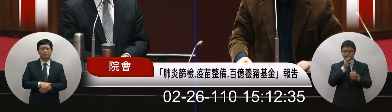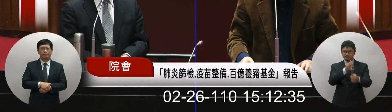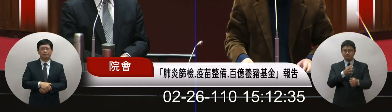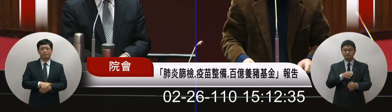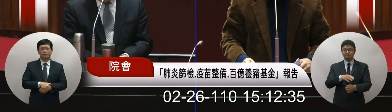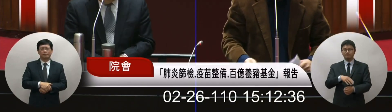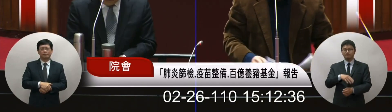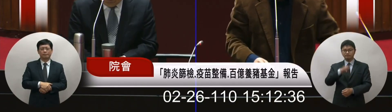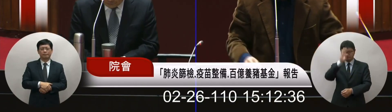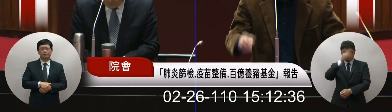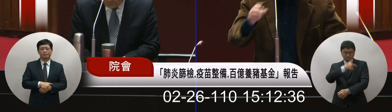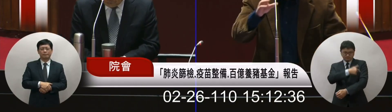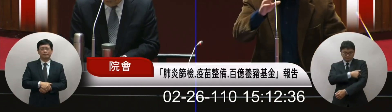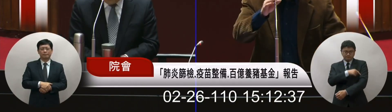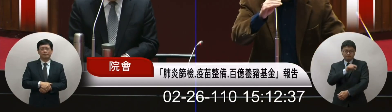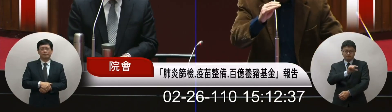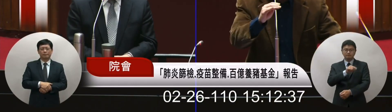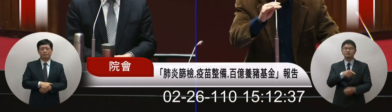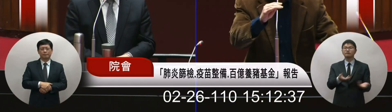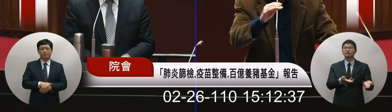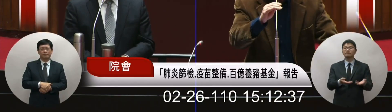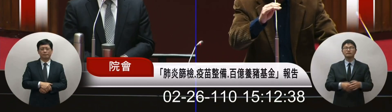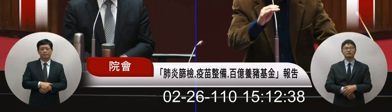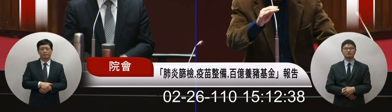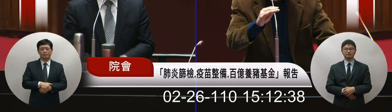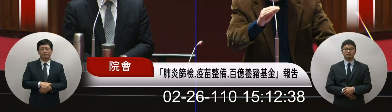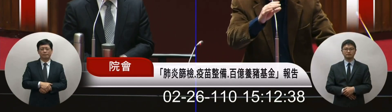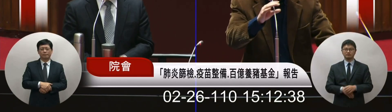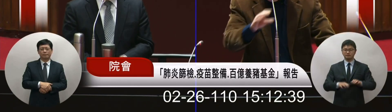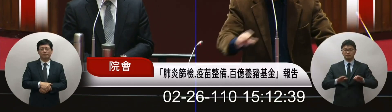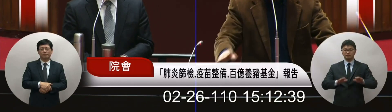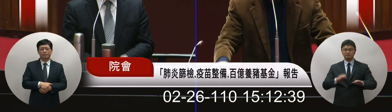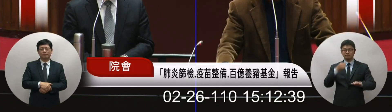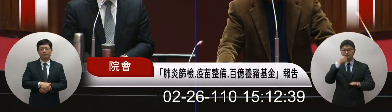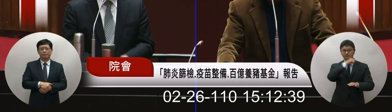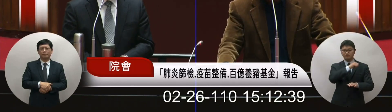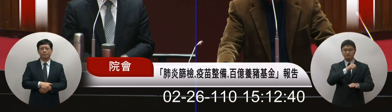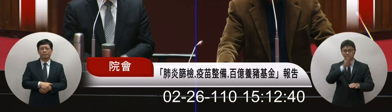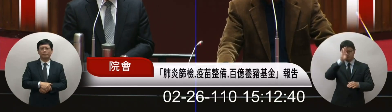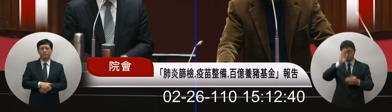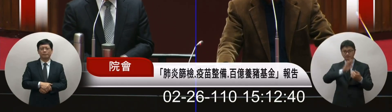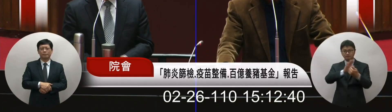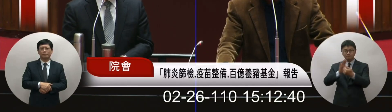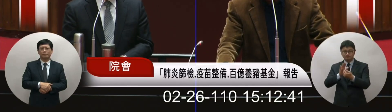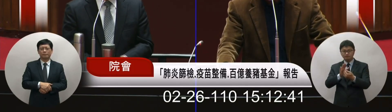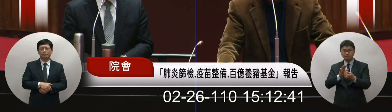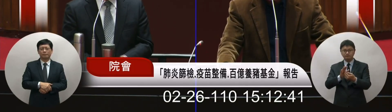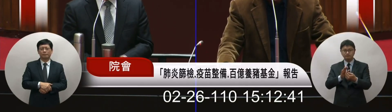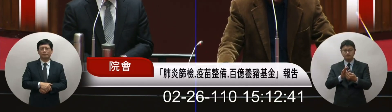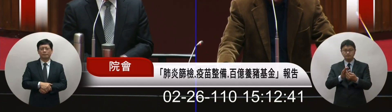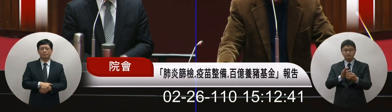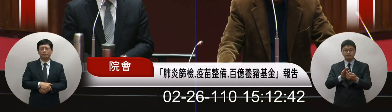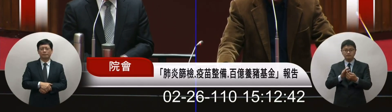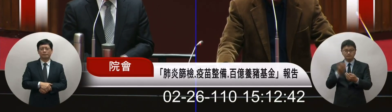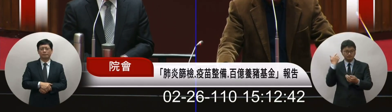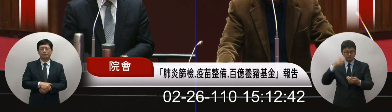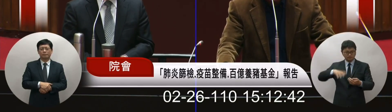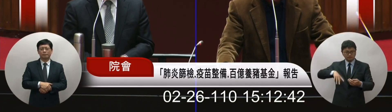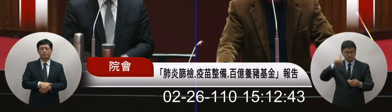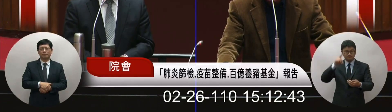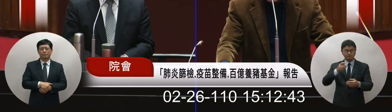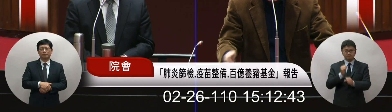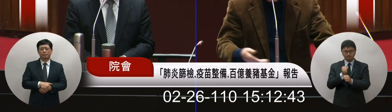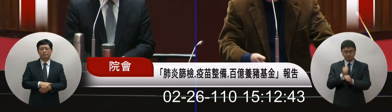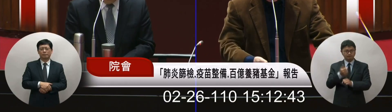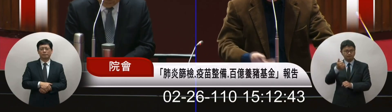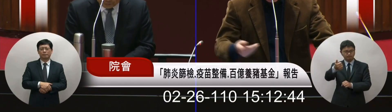的状况啊，好来。这个现在台湾防疫的前半段哈，上半场做